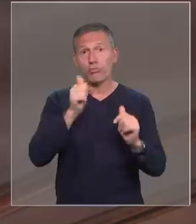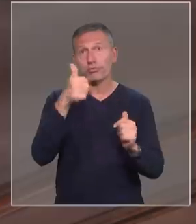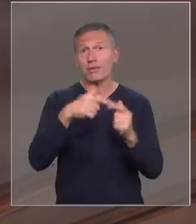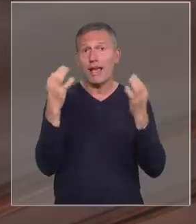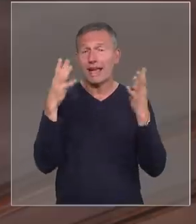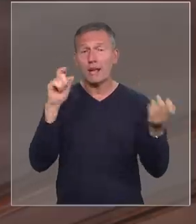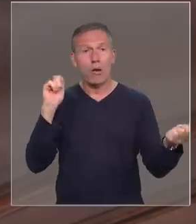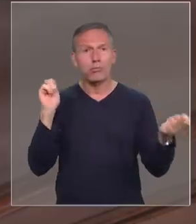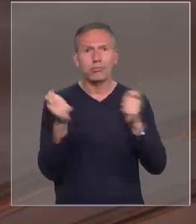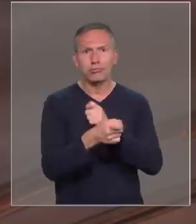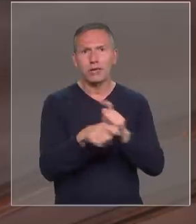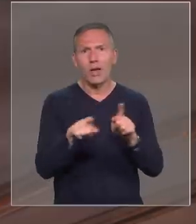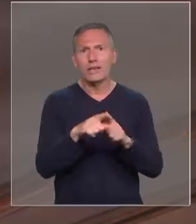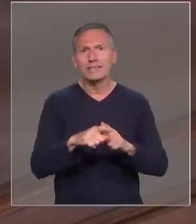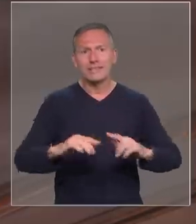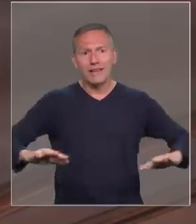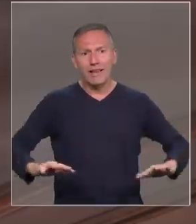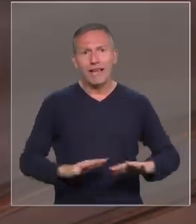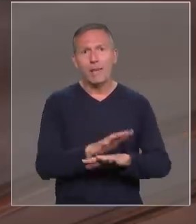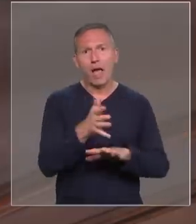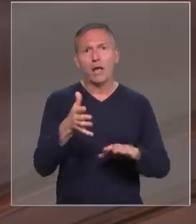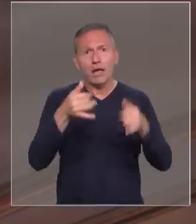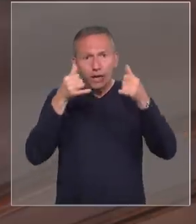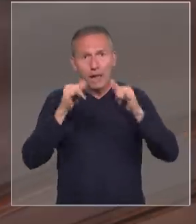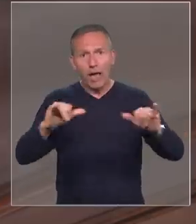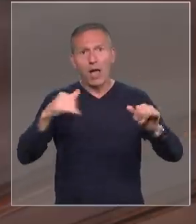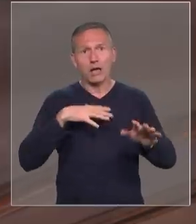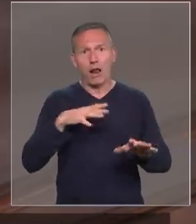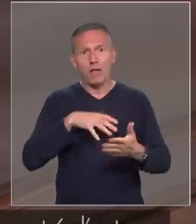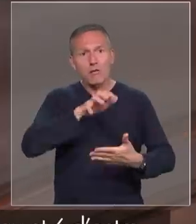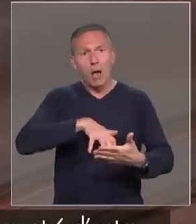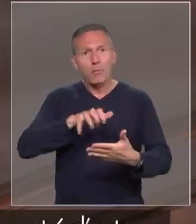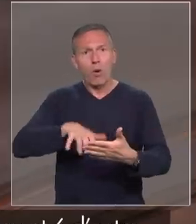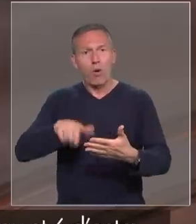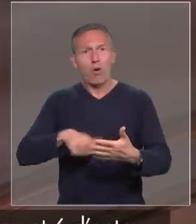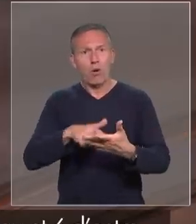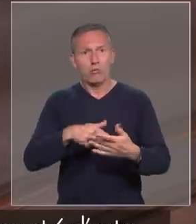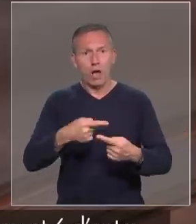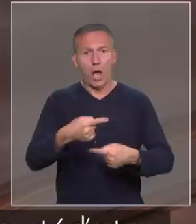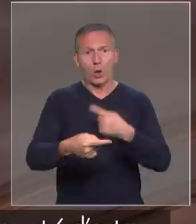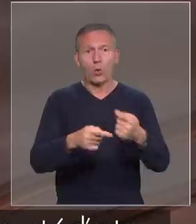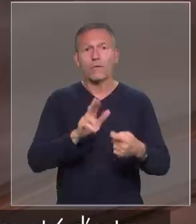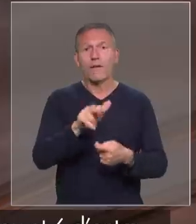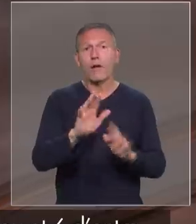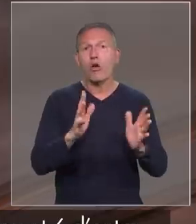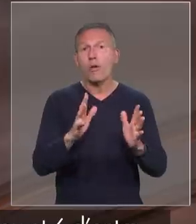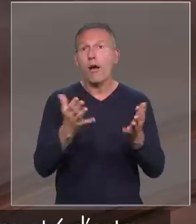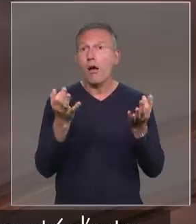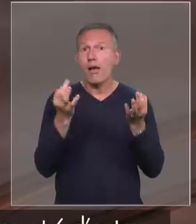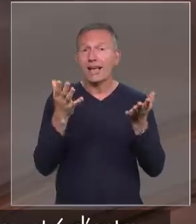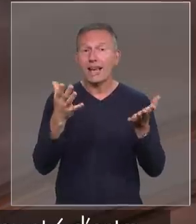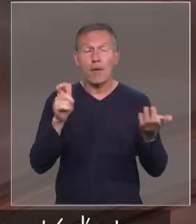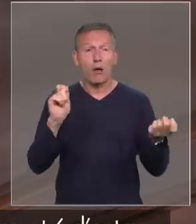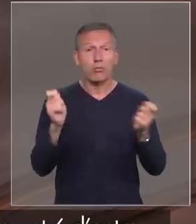dérèglement climatique et de la Camargue, qui a donné lieu à un rapport qui est en cours de finalisation pour regarder comment le dérèglement climatique et